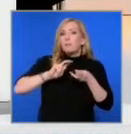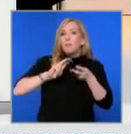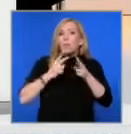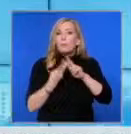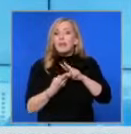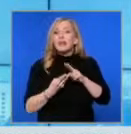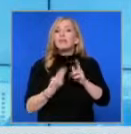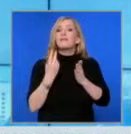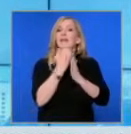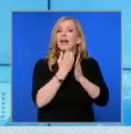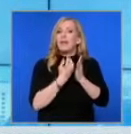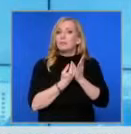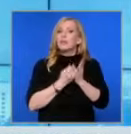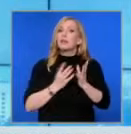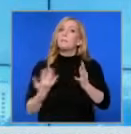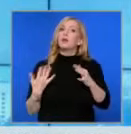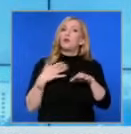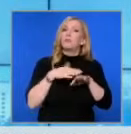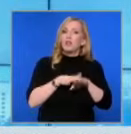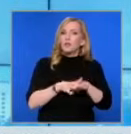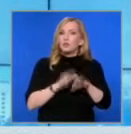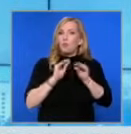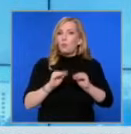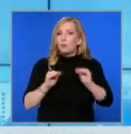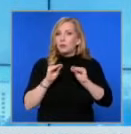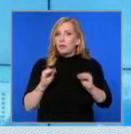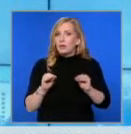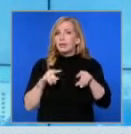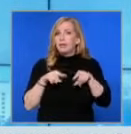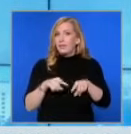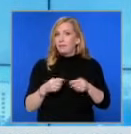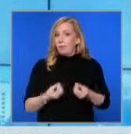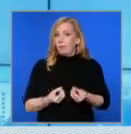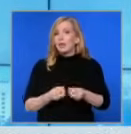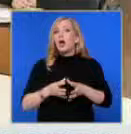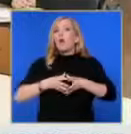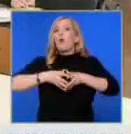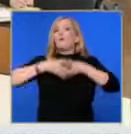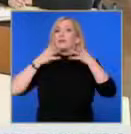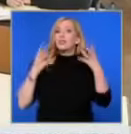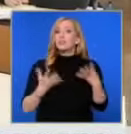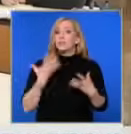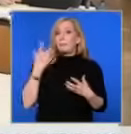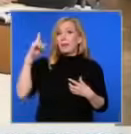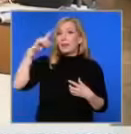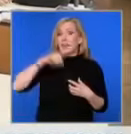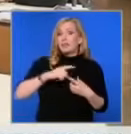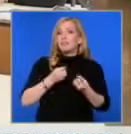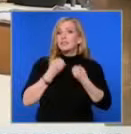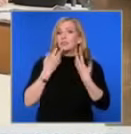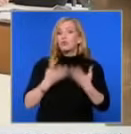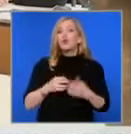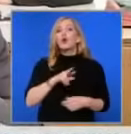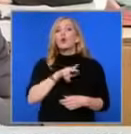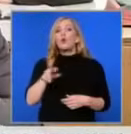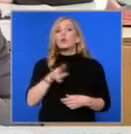наредбата за приобщаващо образование, което скоро ще бъде и на обществено обсъждане, е да увеличим с 5 дена възможността родителите по семейни